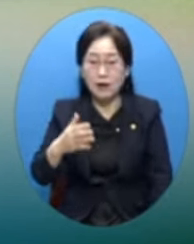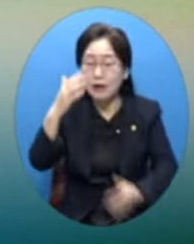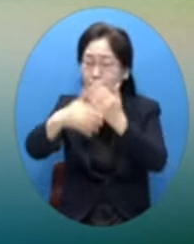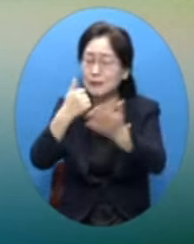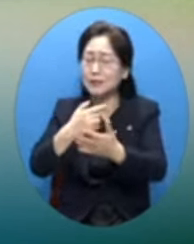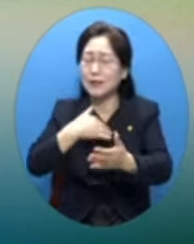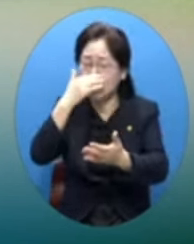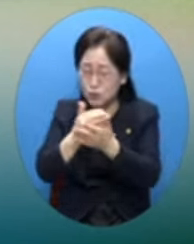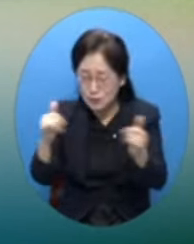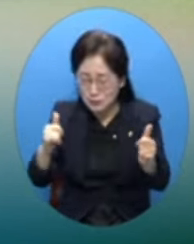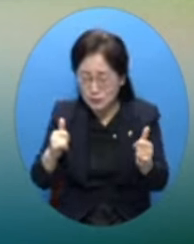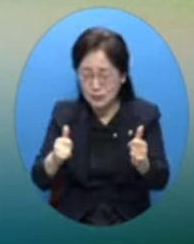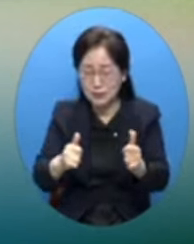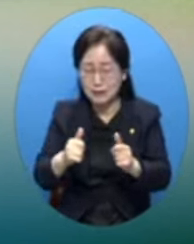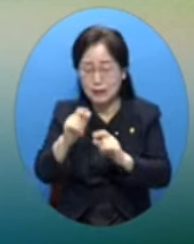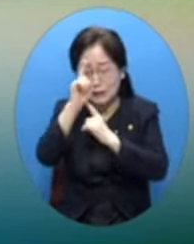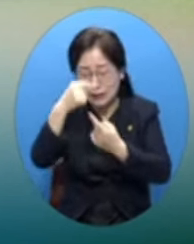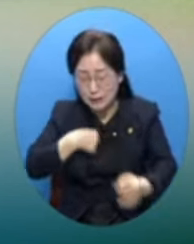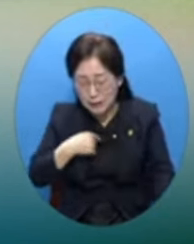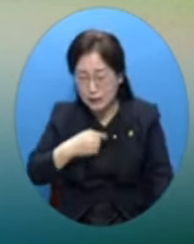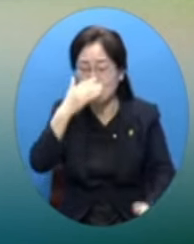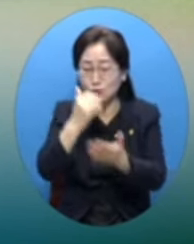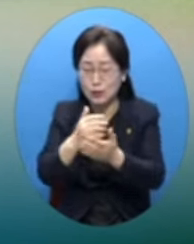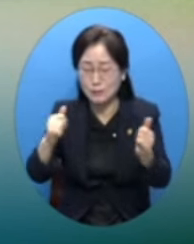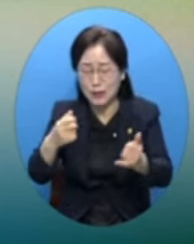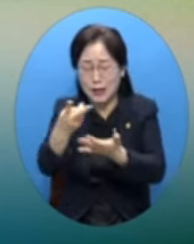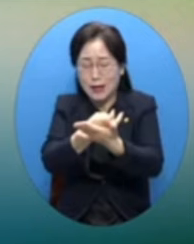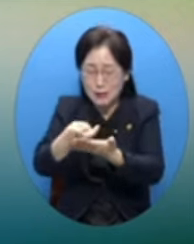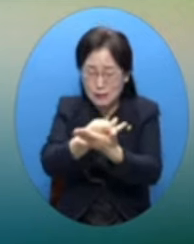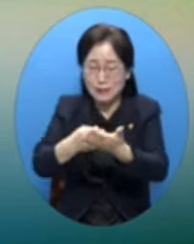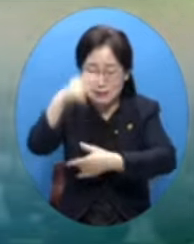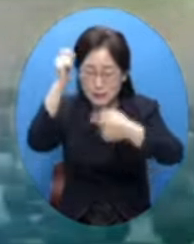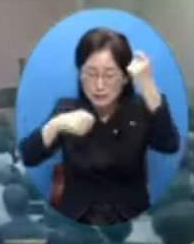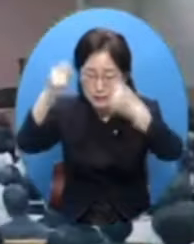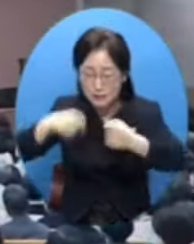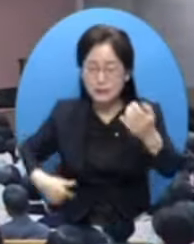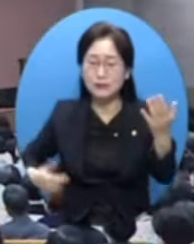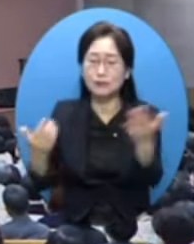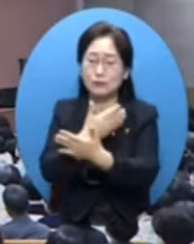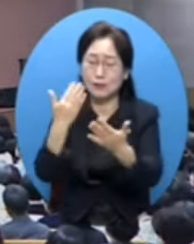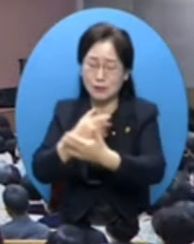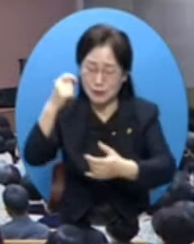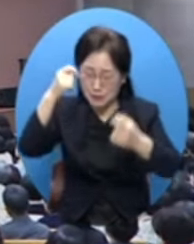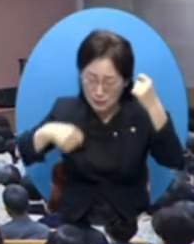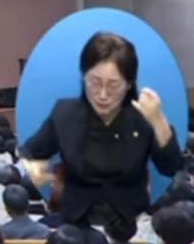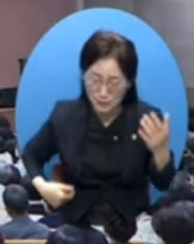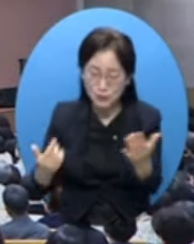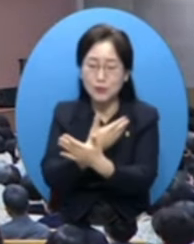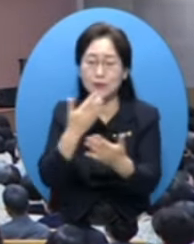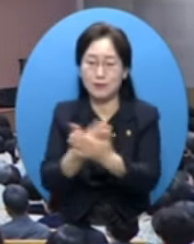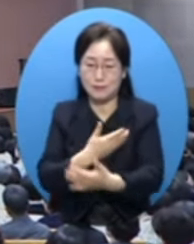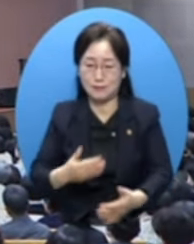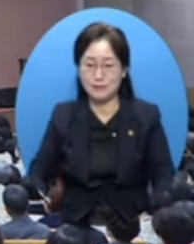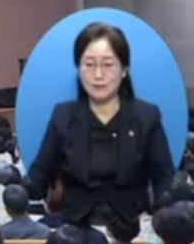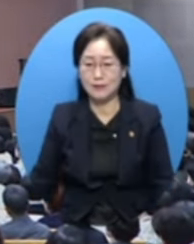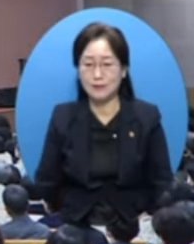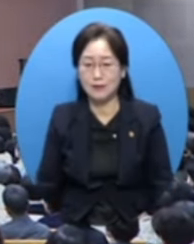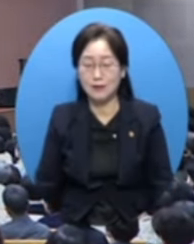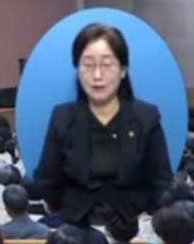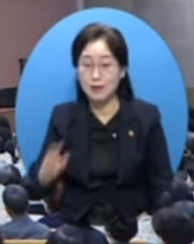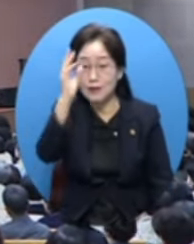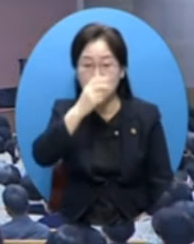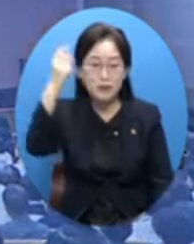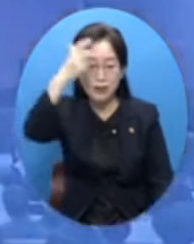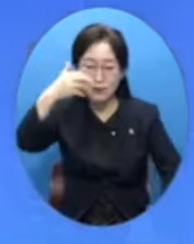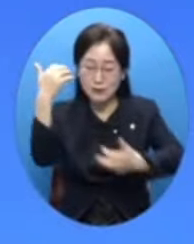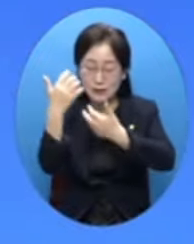죄인입니다. 이천석이도 죄인입니다. 뒹굴뒹굴 구르면서 통곡하고 회개하고 또 회개하고 또 회개했습니다. 그 성령